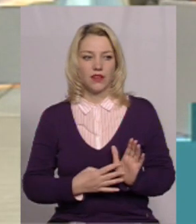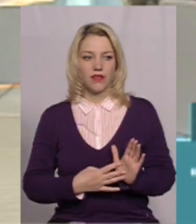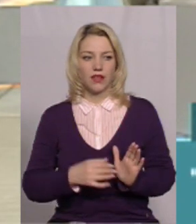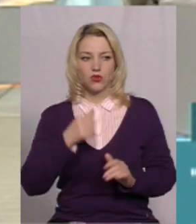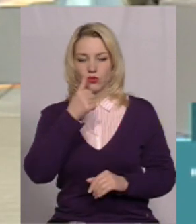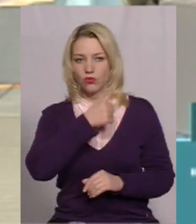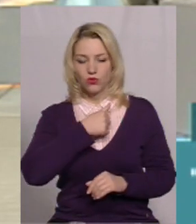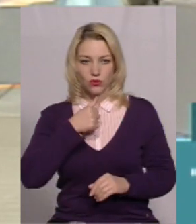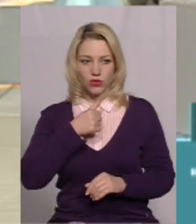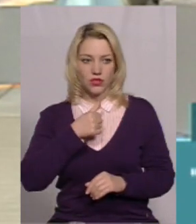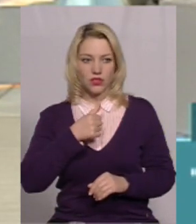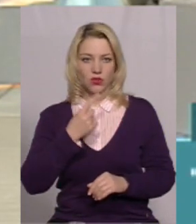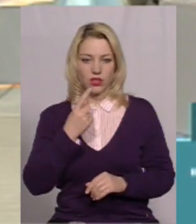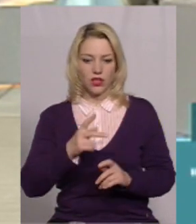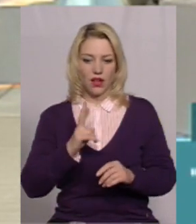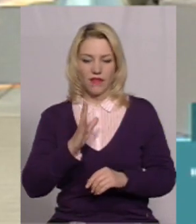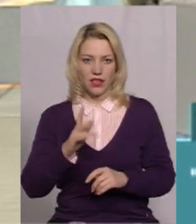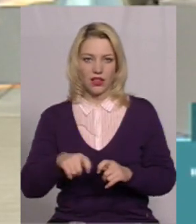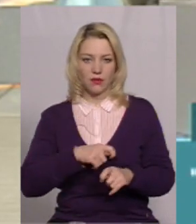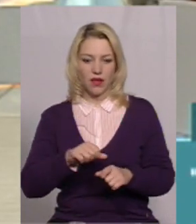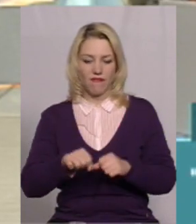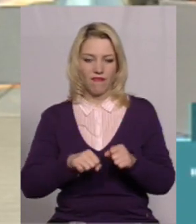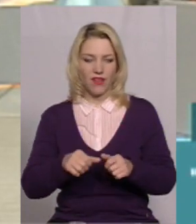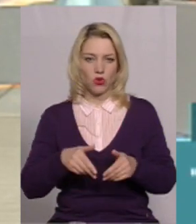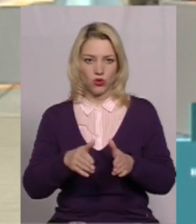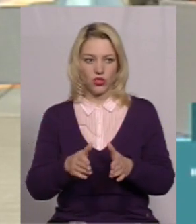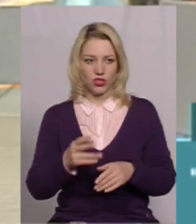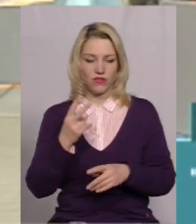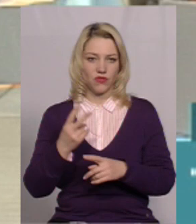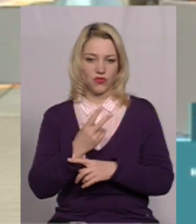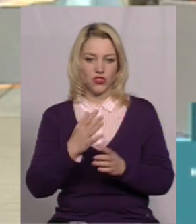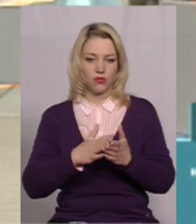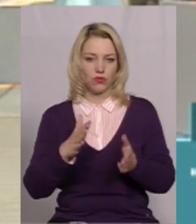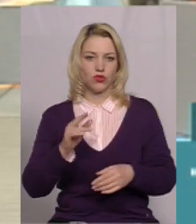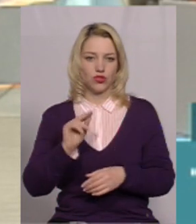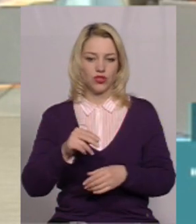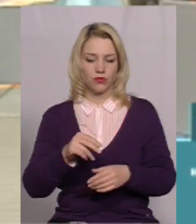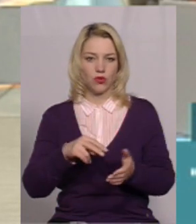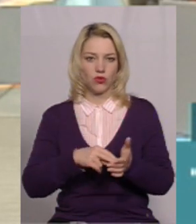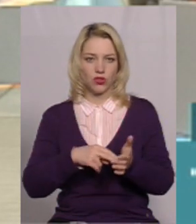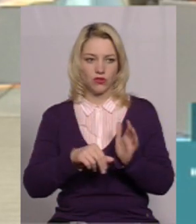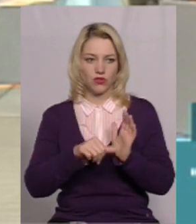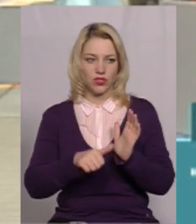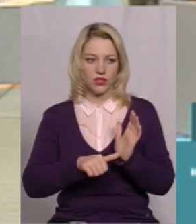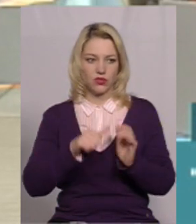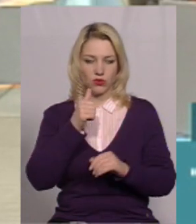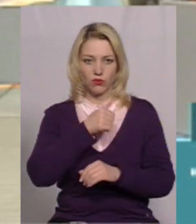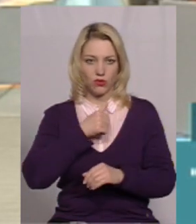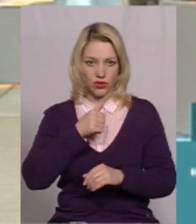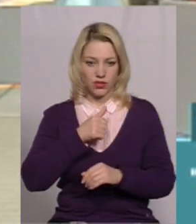2019 році один квадратний метр велодоріжки коштує вже вдвічі більше, ніж він коштував у 2016